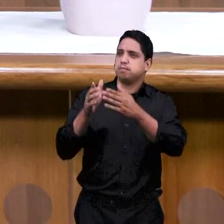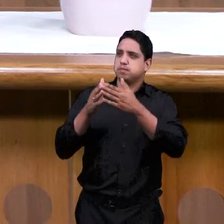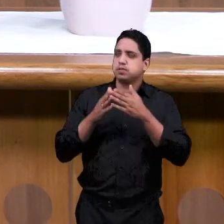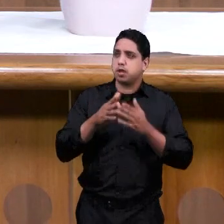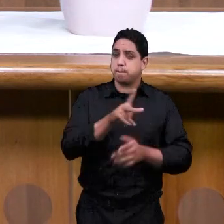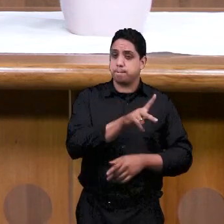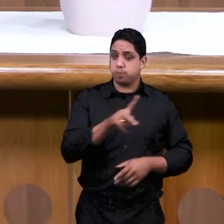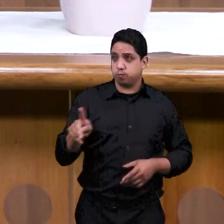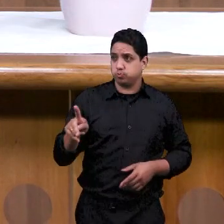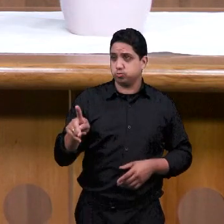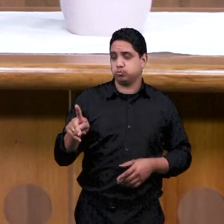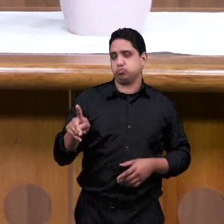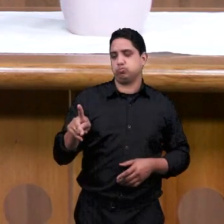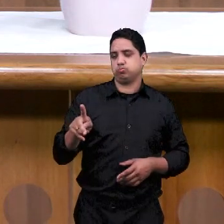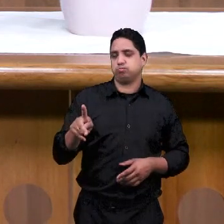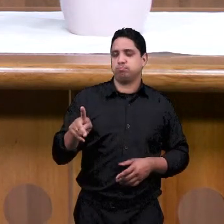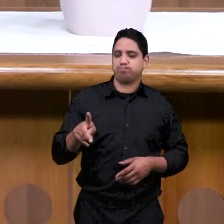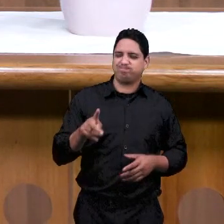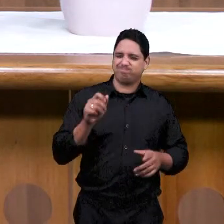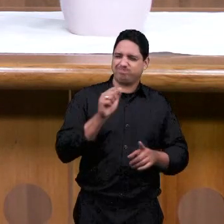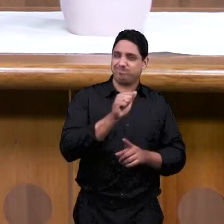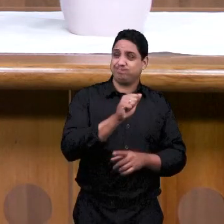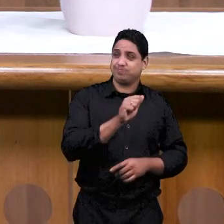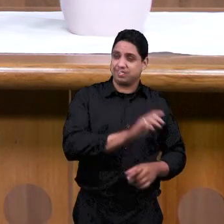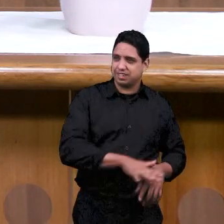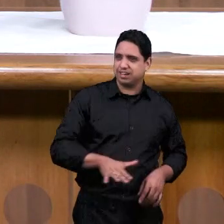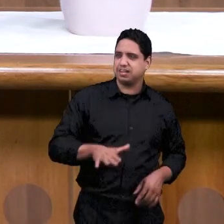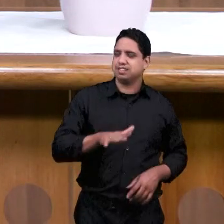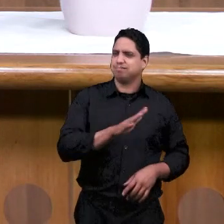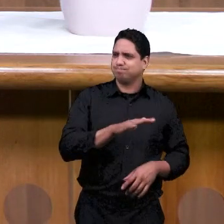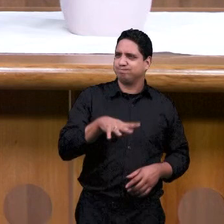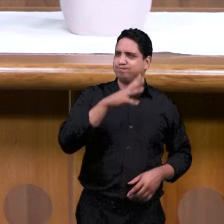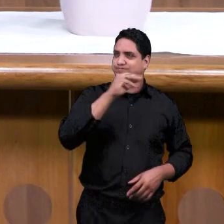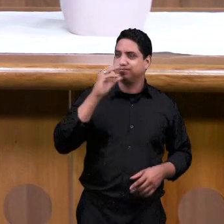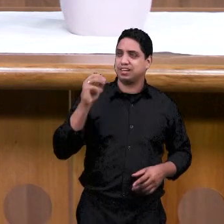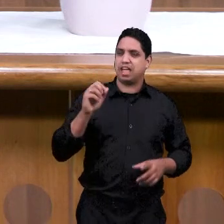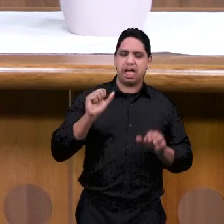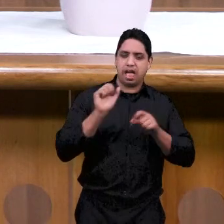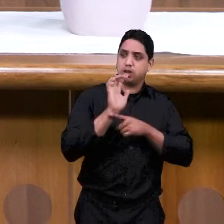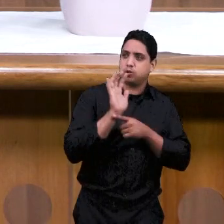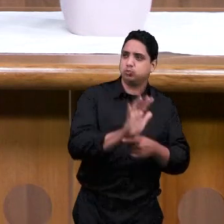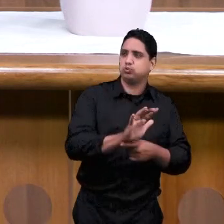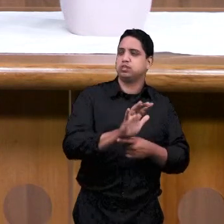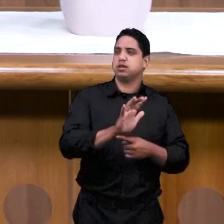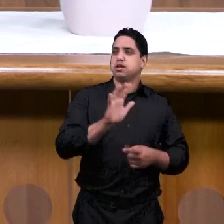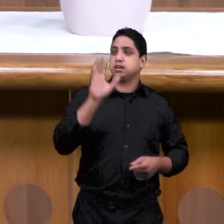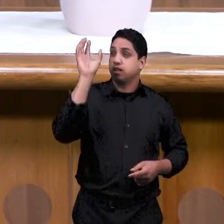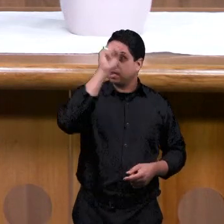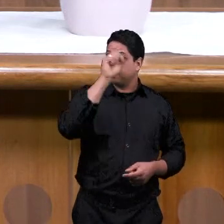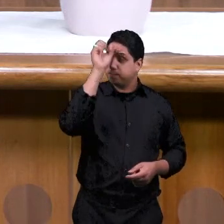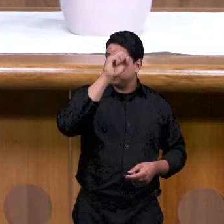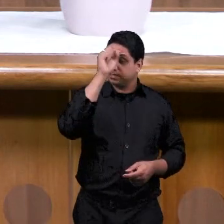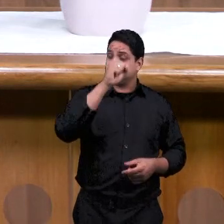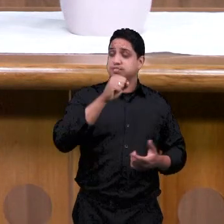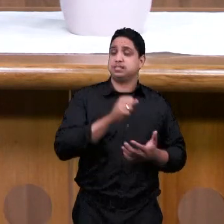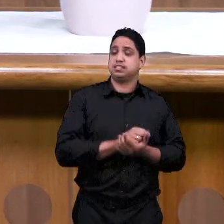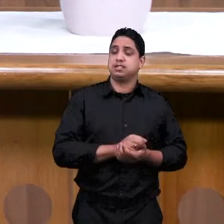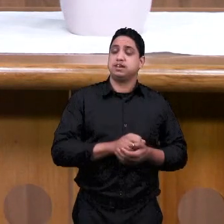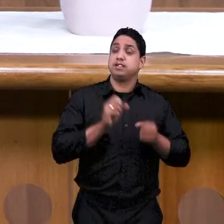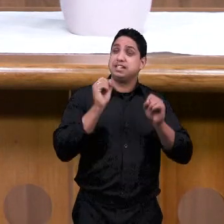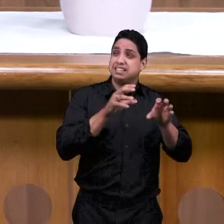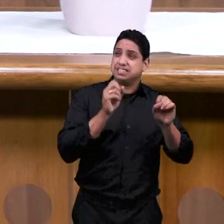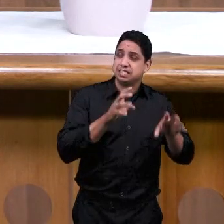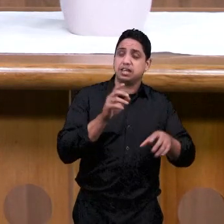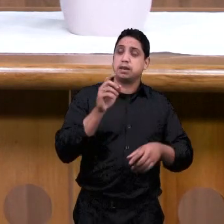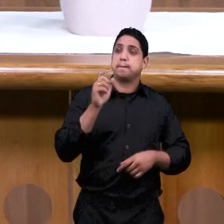les professeurs des classes des enfants, sur leur donner la ressource, la capacitation pour transmettre